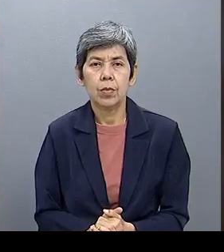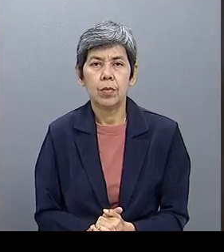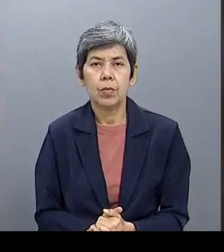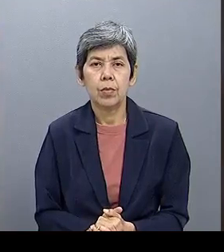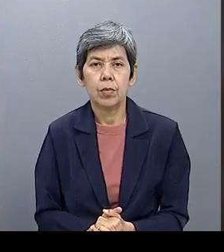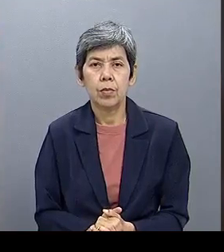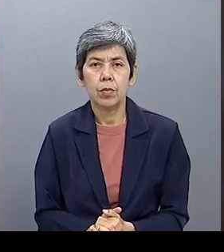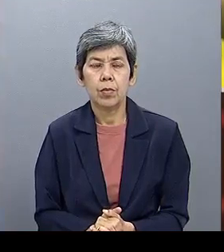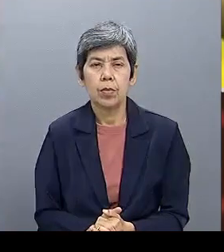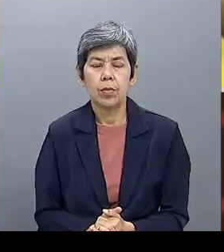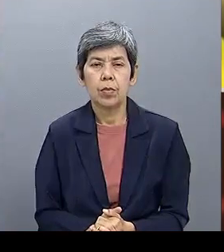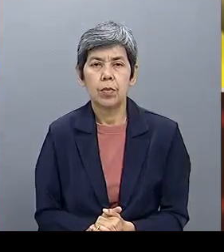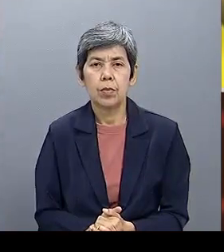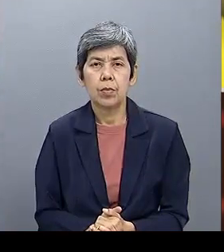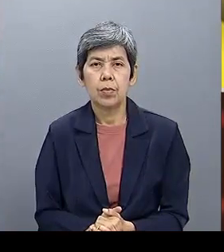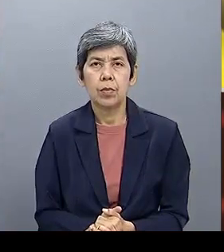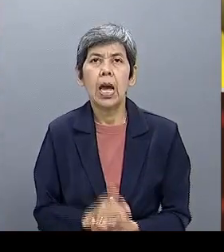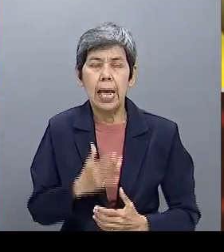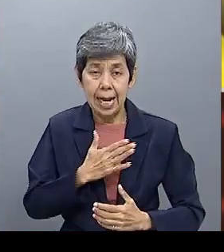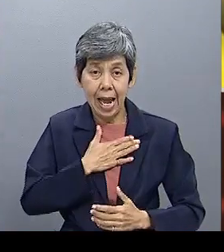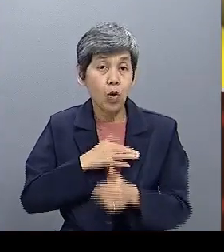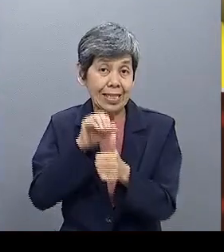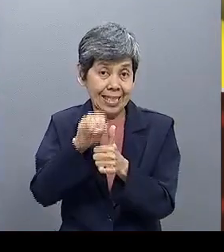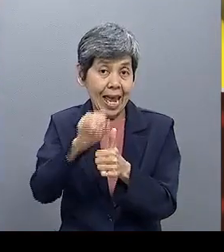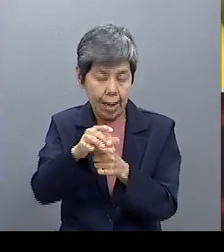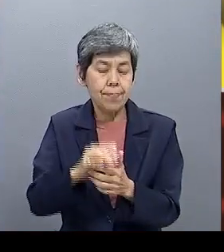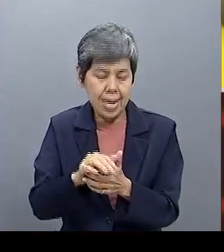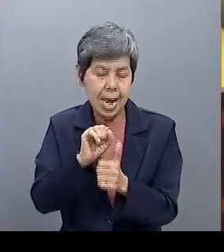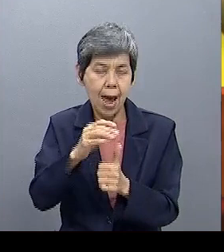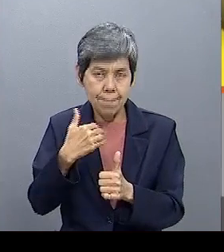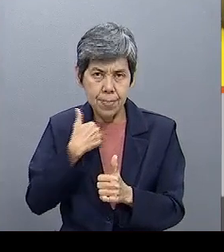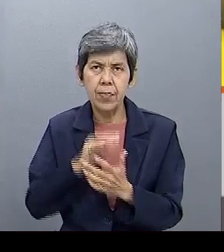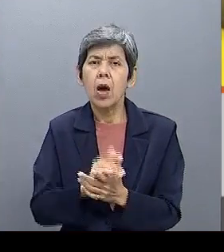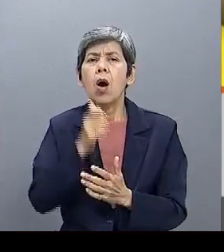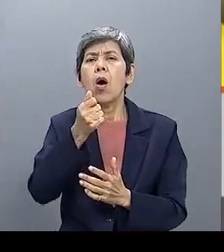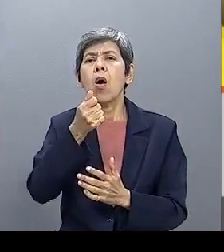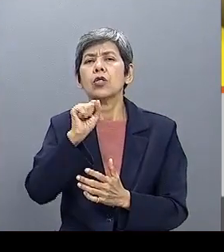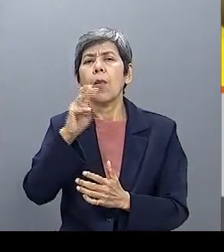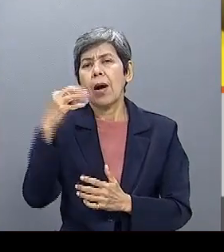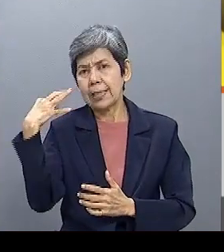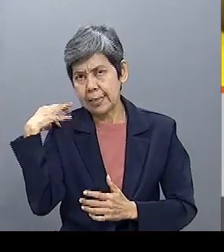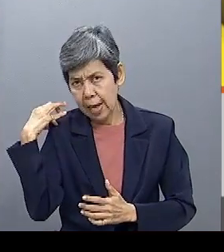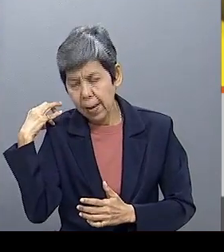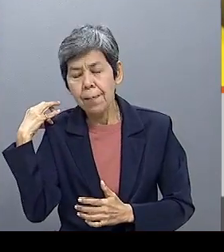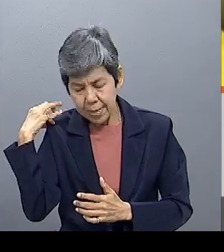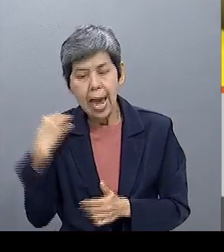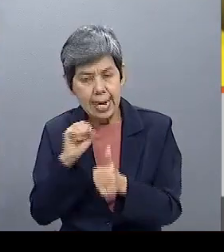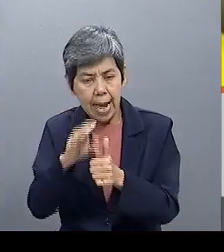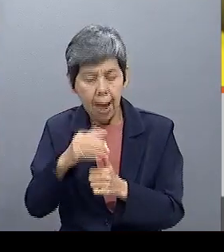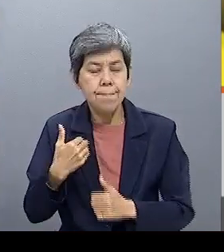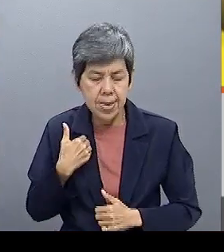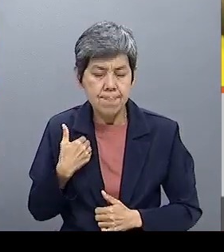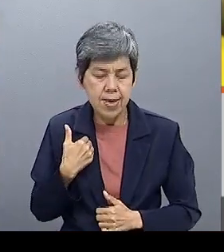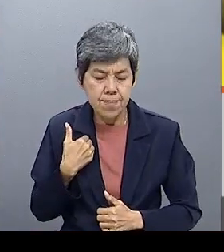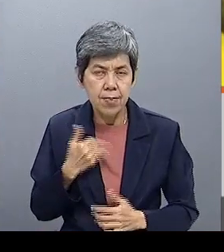มีลัษณะนำอาจมันจะไม่ทีมงานหมออสมแล้วก็เจ้าหน้าที่ศาลสุขเขาก็แนะนำกันอยู่ตลอดเพราะ